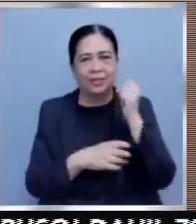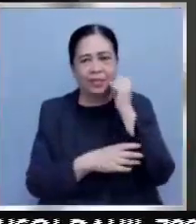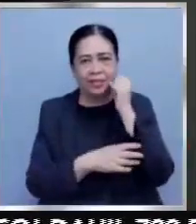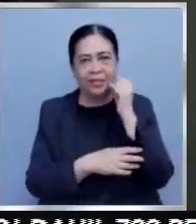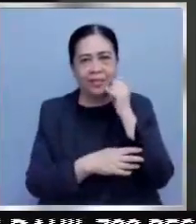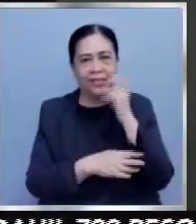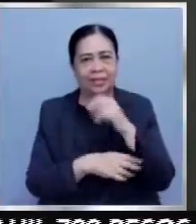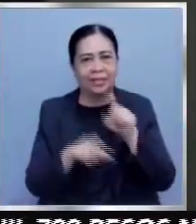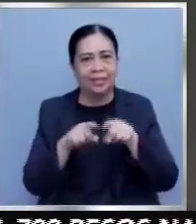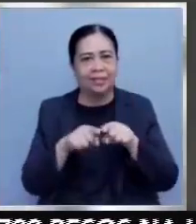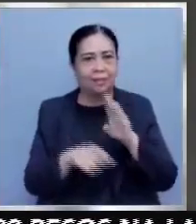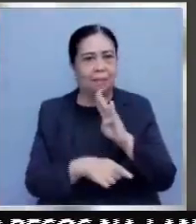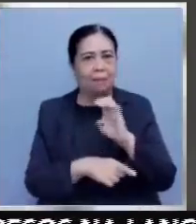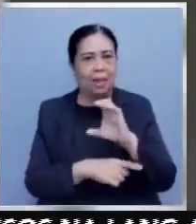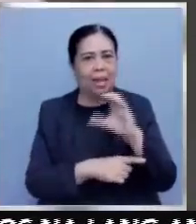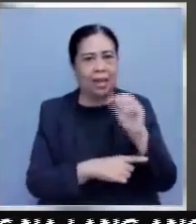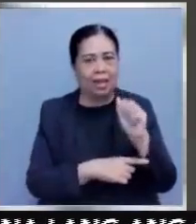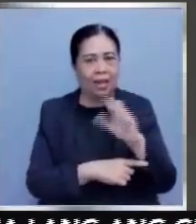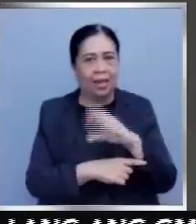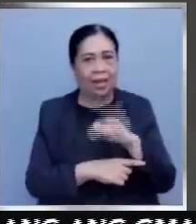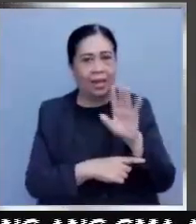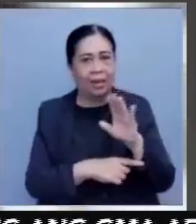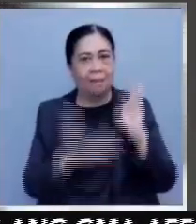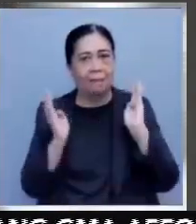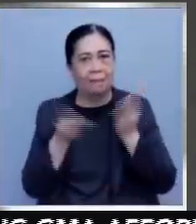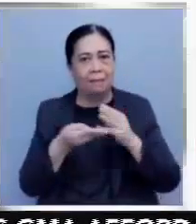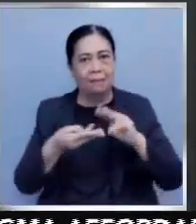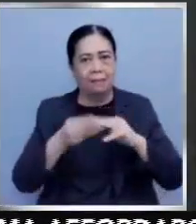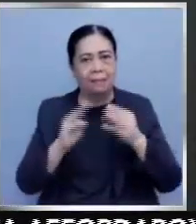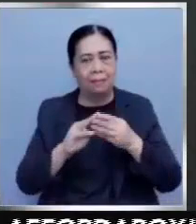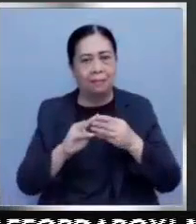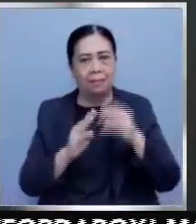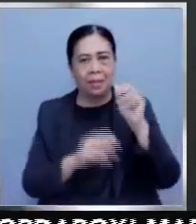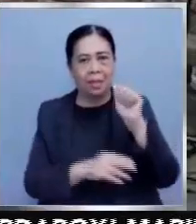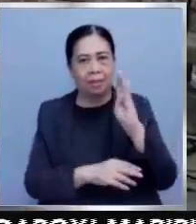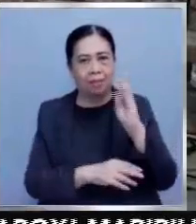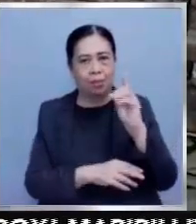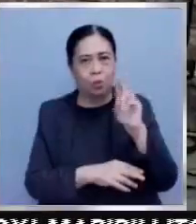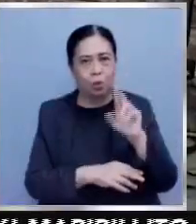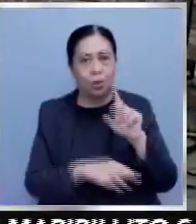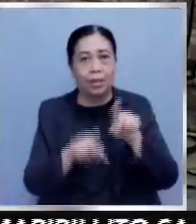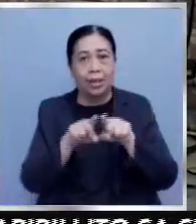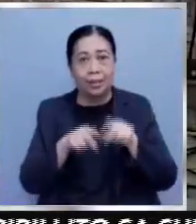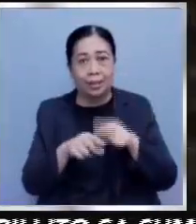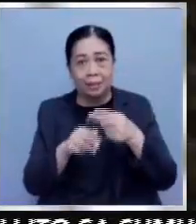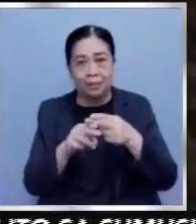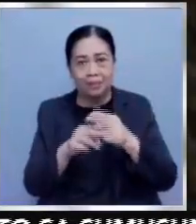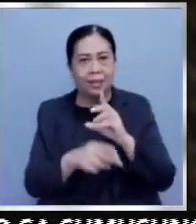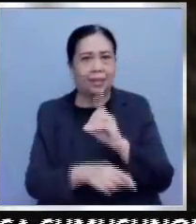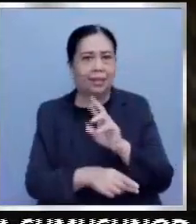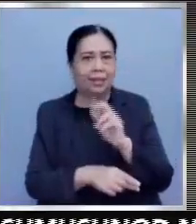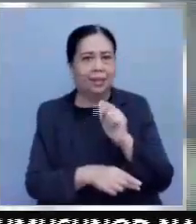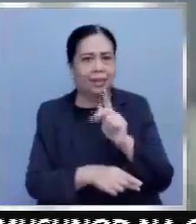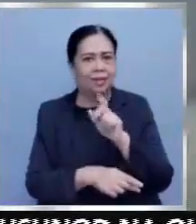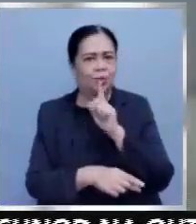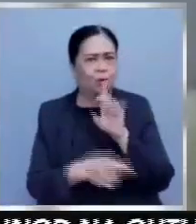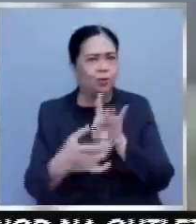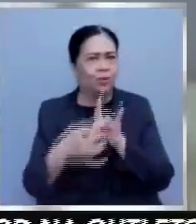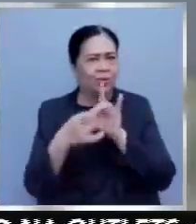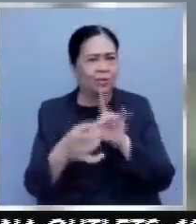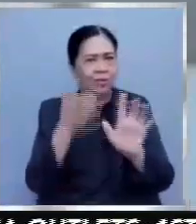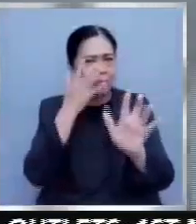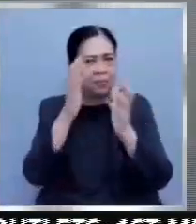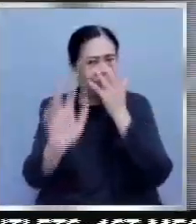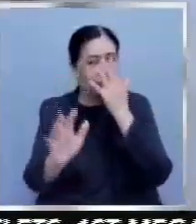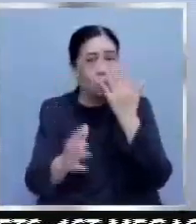Becca at kanyang Starstruck batchmate na si Abdul Rahman as Drake. Tiyak daw na makakarelate ang marami, lalo't tatalakayin